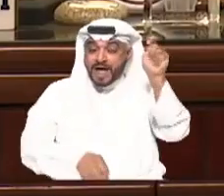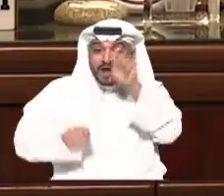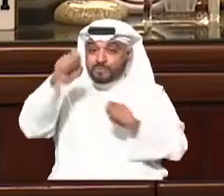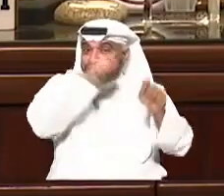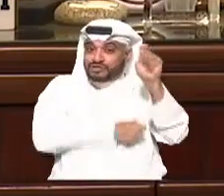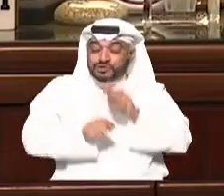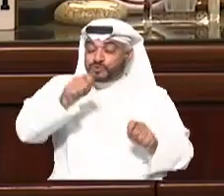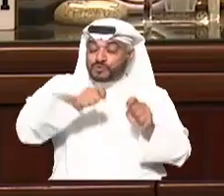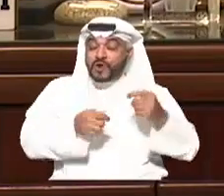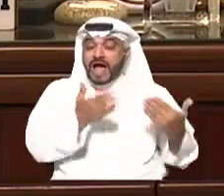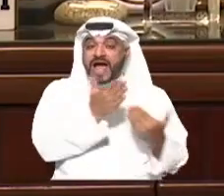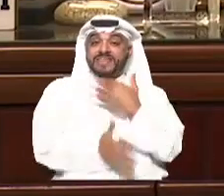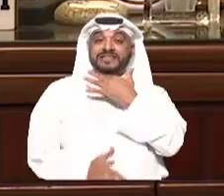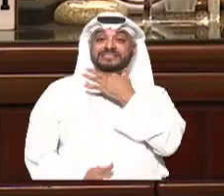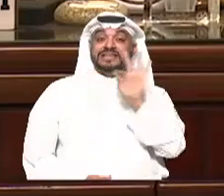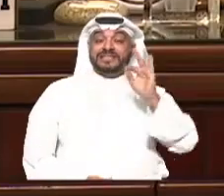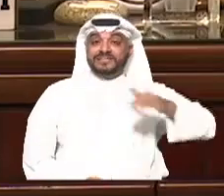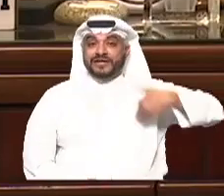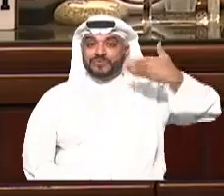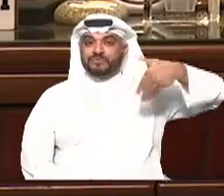صفحة جديدة مع